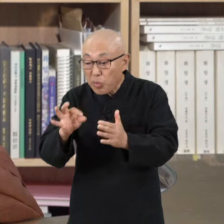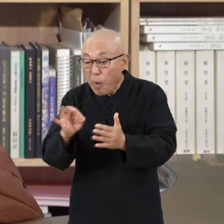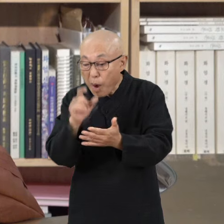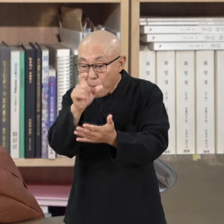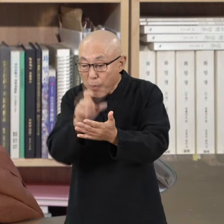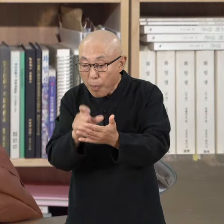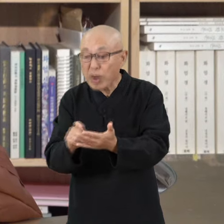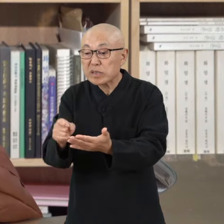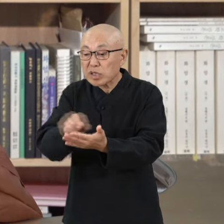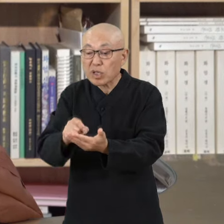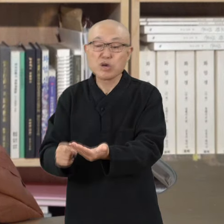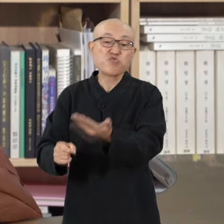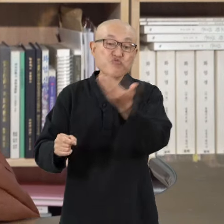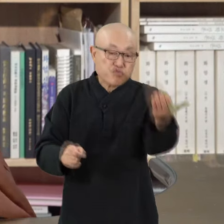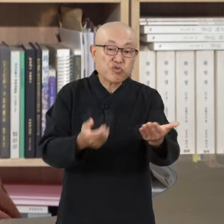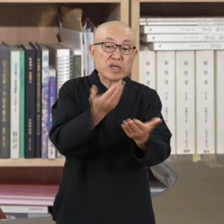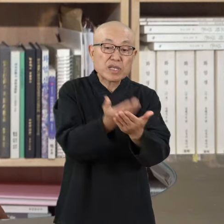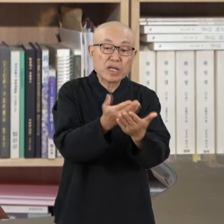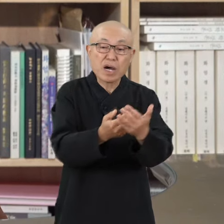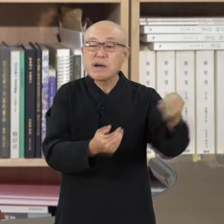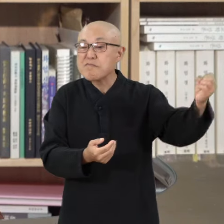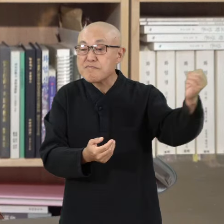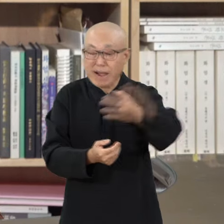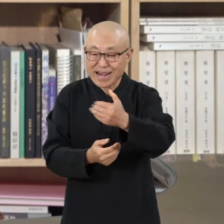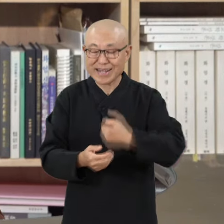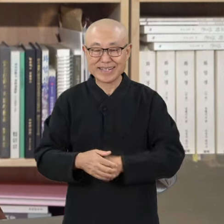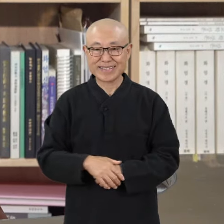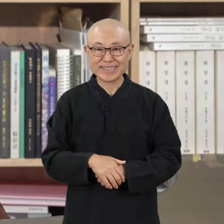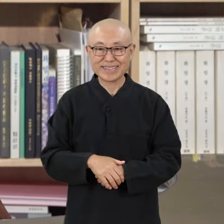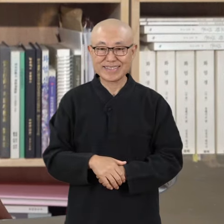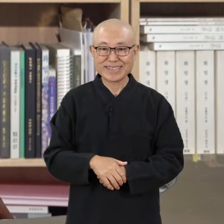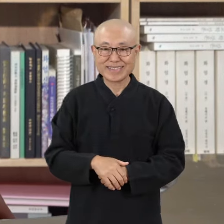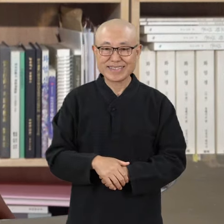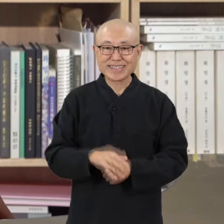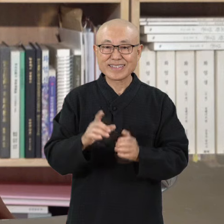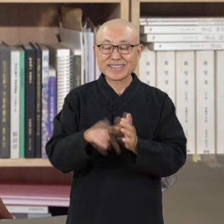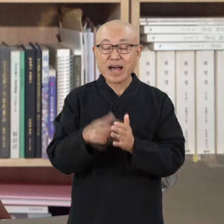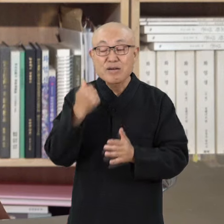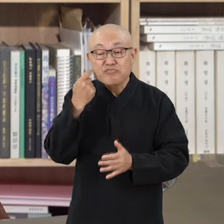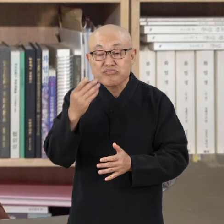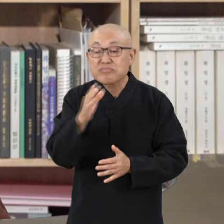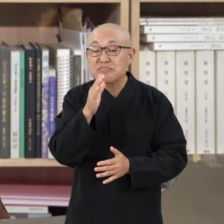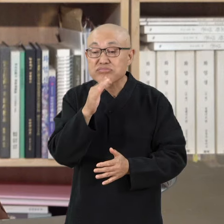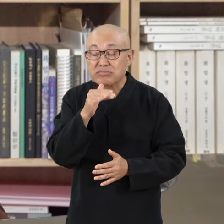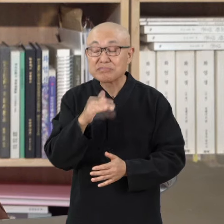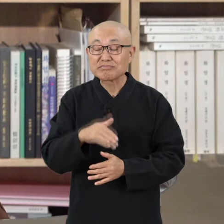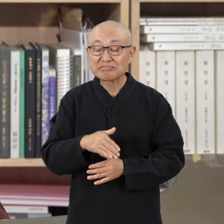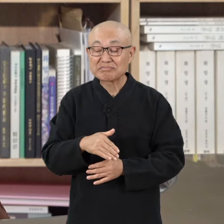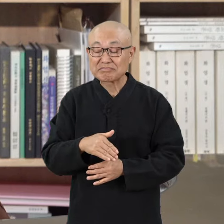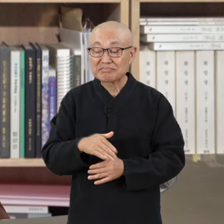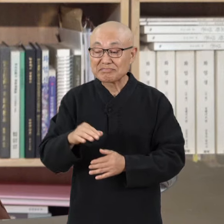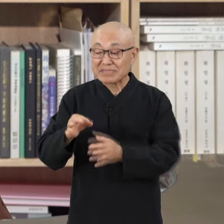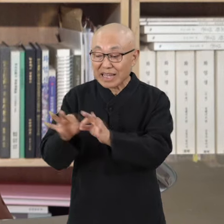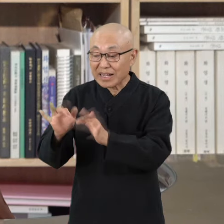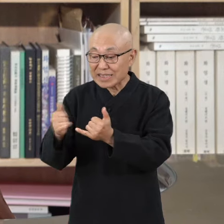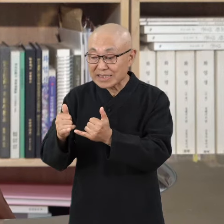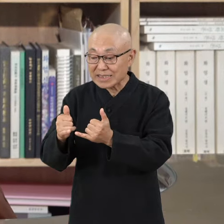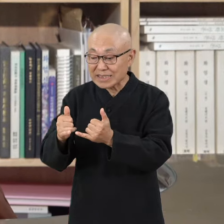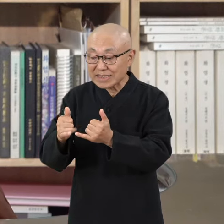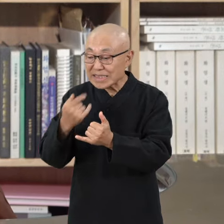적어서 보여달라고 이렇게 말을 했어요 그래서 며칠 있다 상인이 궁궐에 다시 돌아서